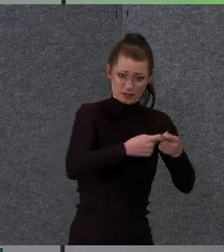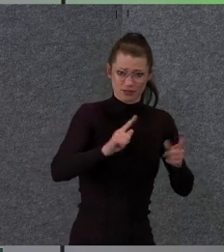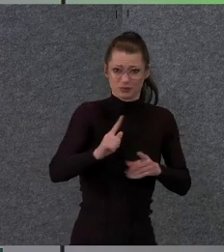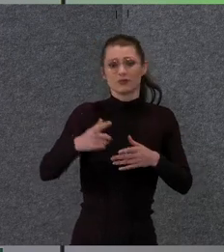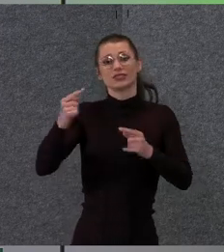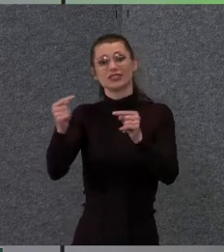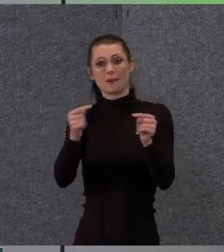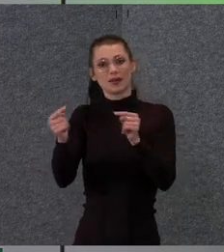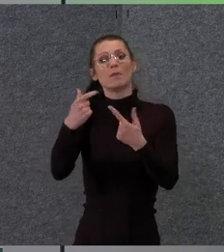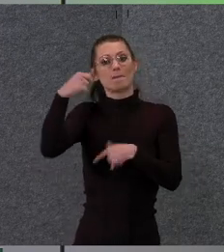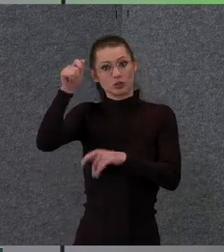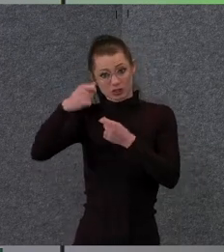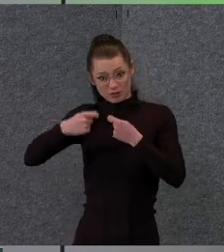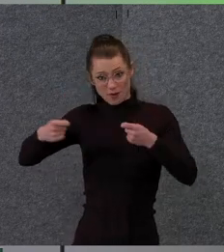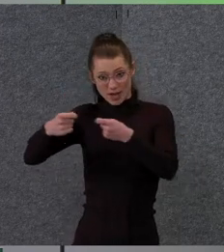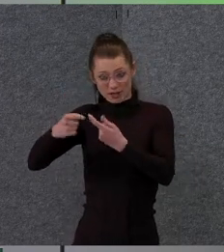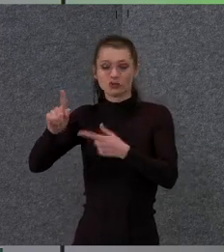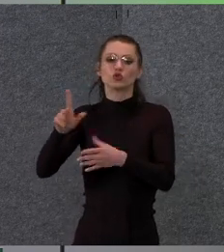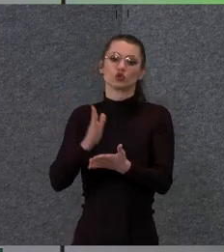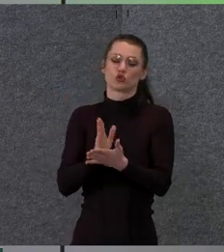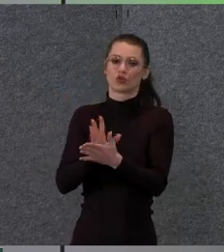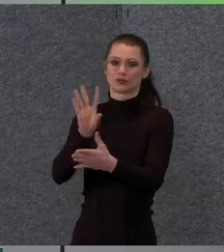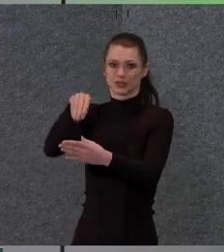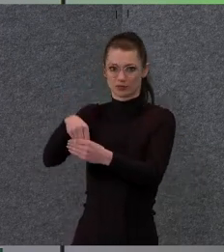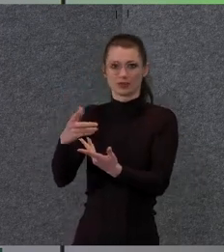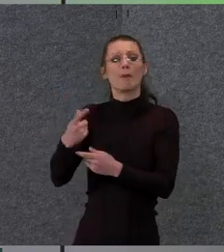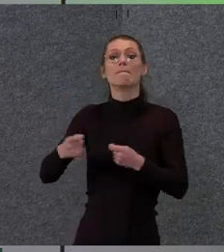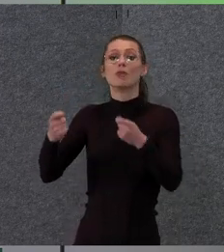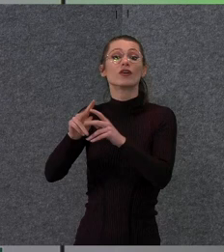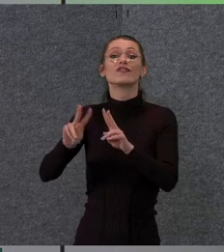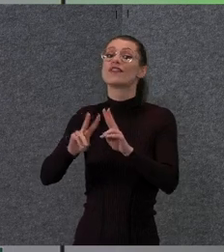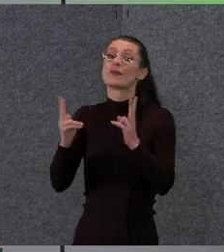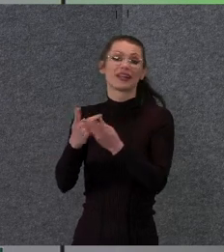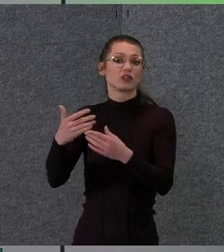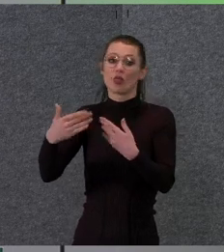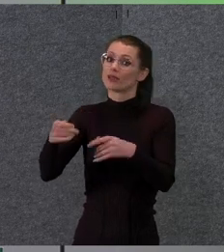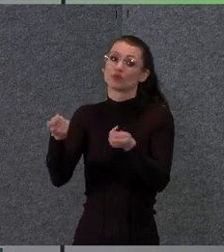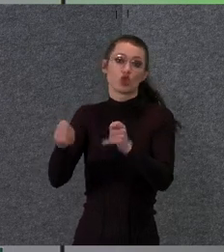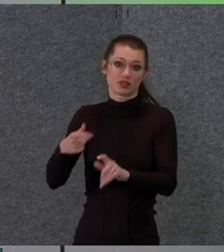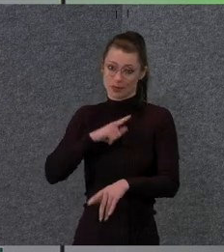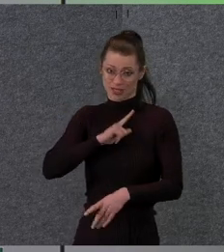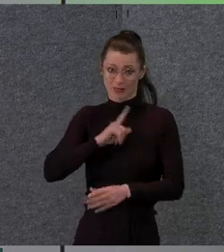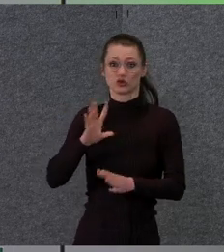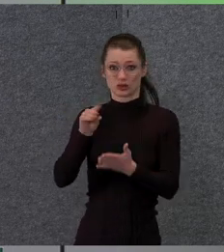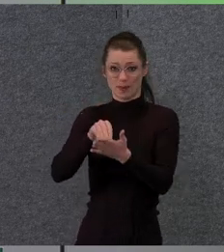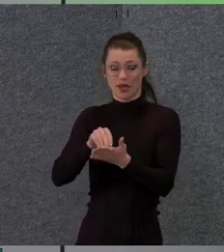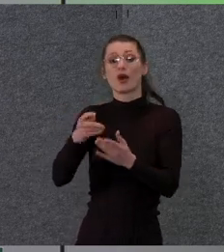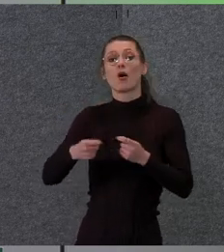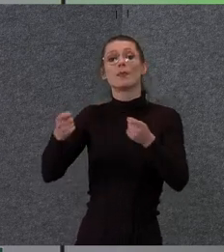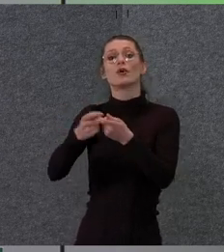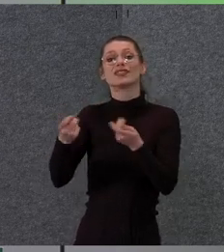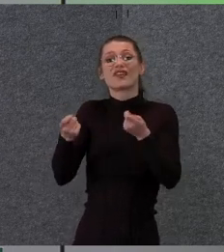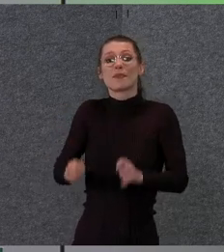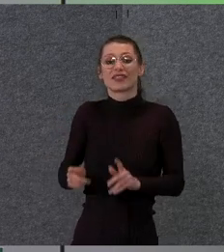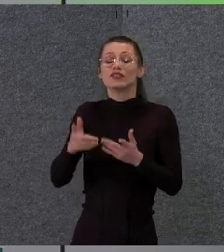den Debatten, die der Bundesverband geführt hat, bereits beteiligt waren, bevor der Bundesverband es beschlossen hat, und dann auch, nachdem der Bundesverband es